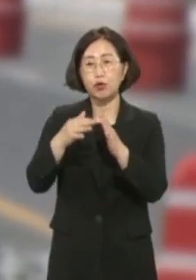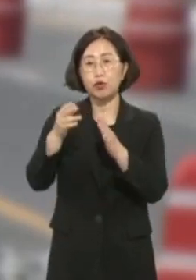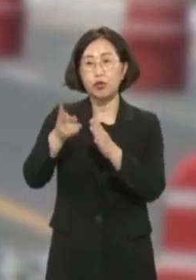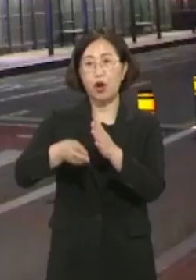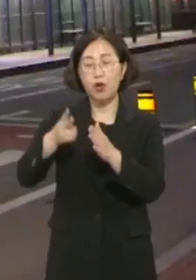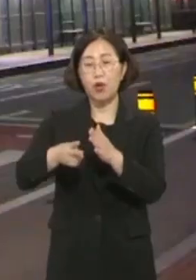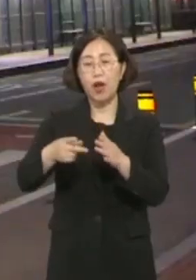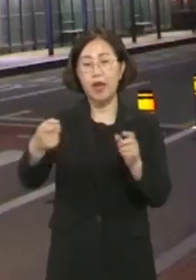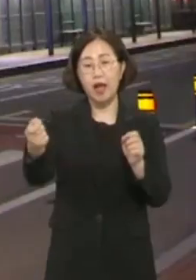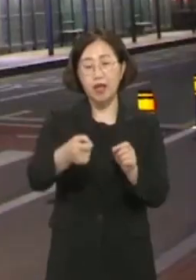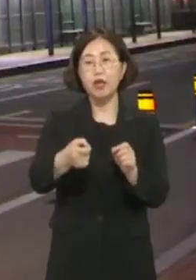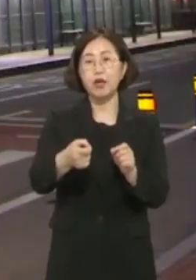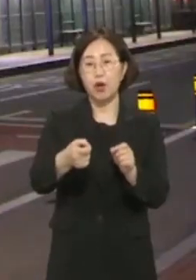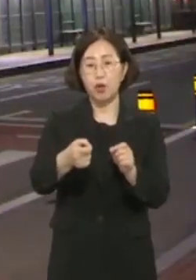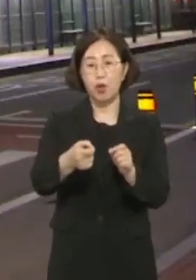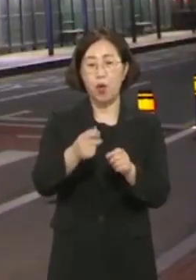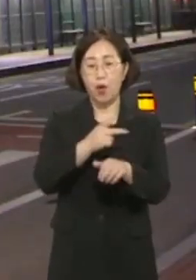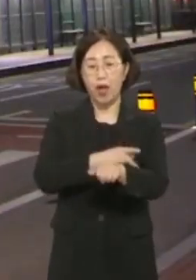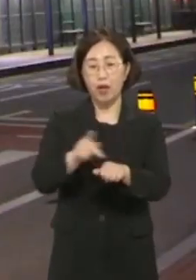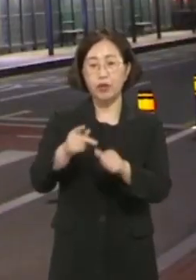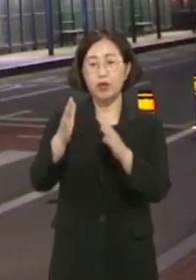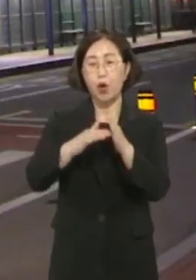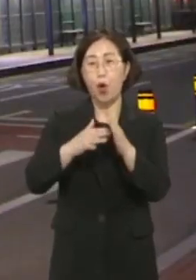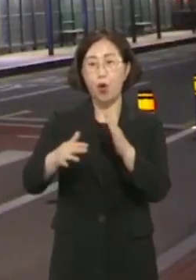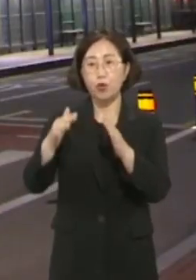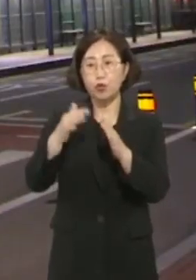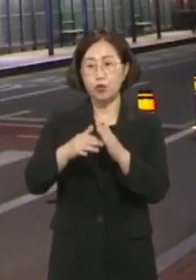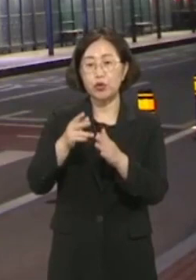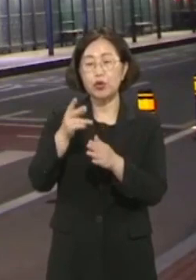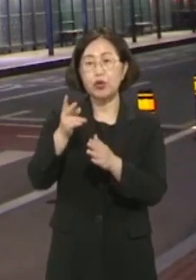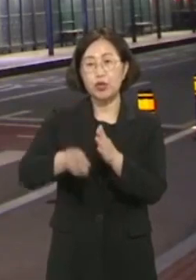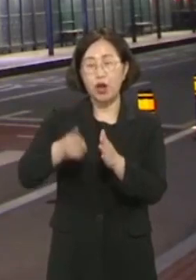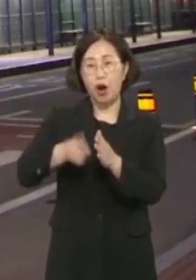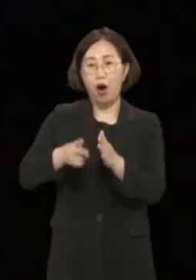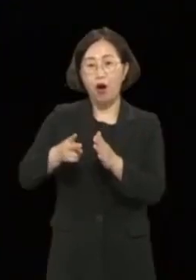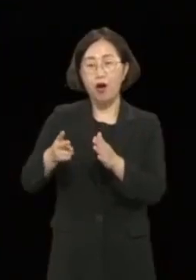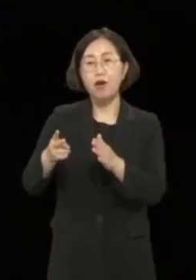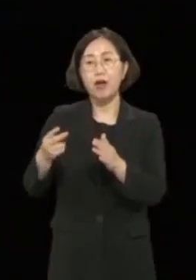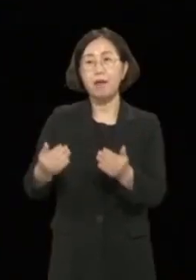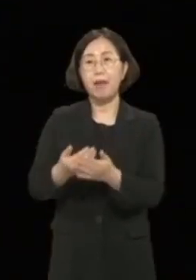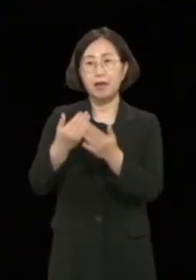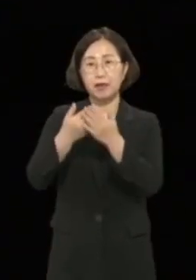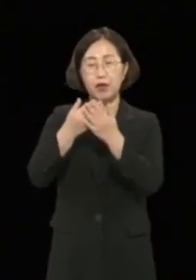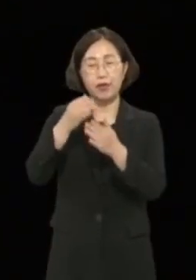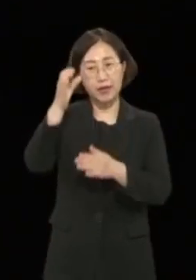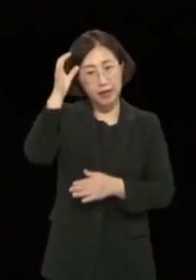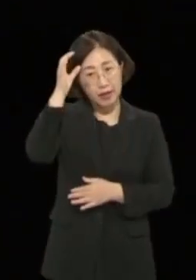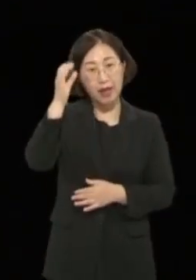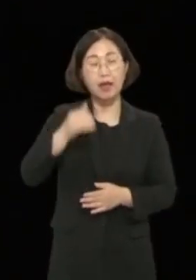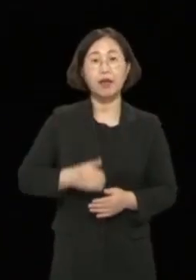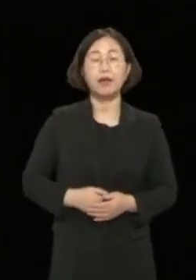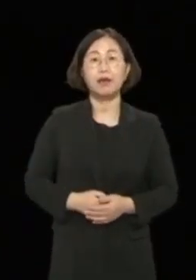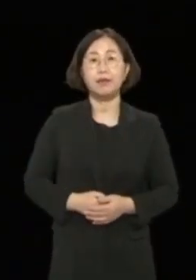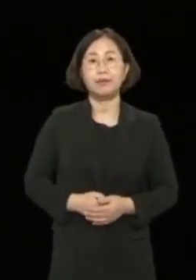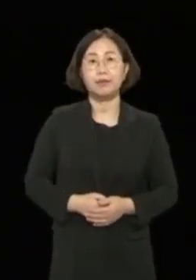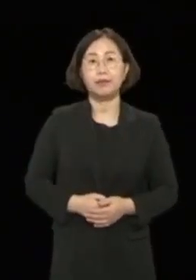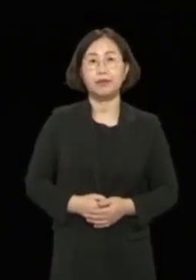통행거리가 단축돼 ktx 공주역과 지역경제 활성화에 기여할 것으로 기대됩니다